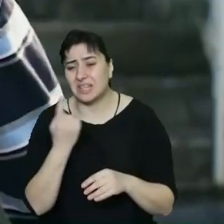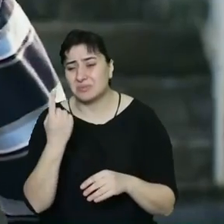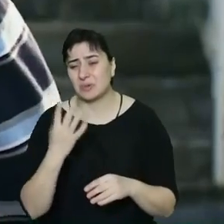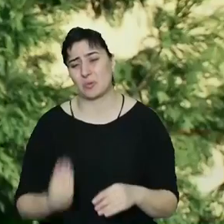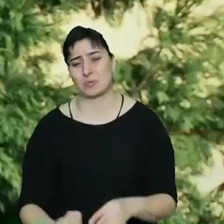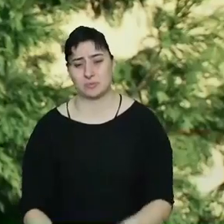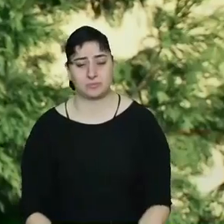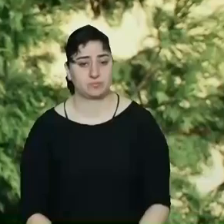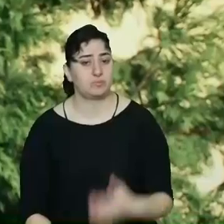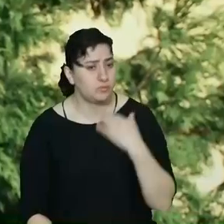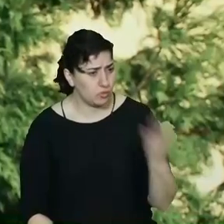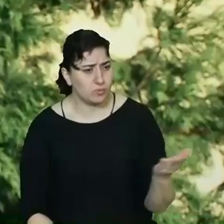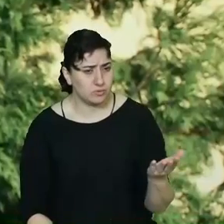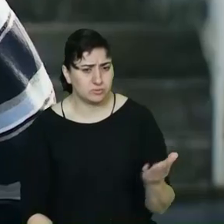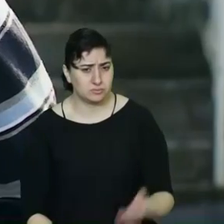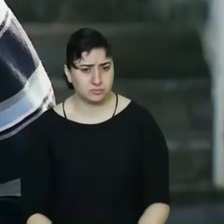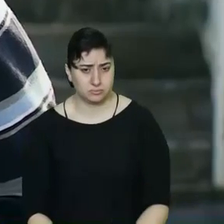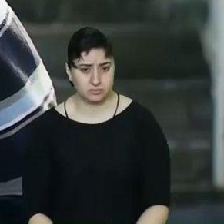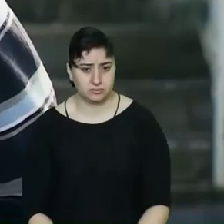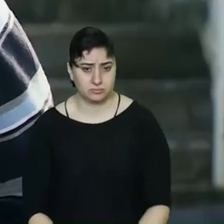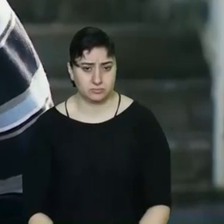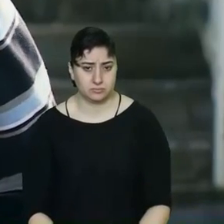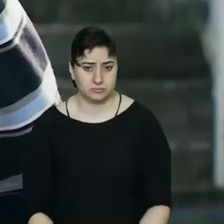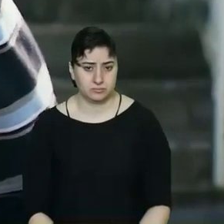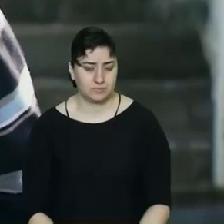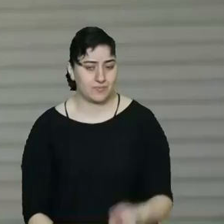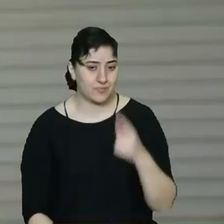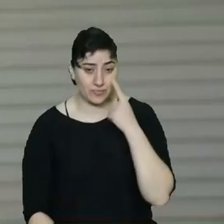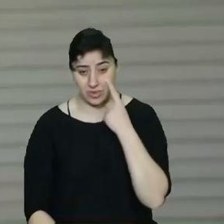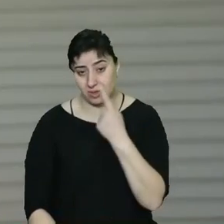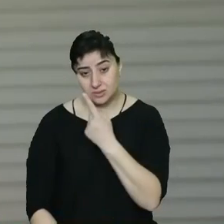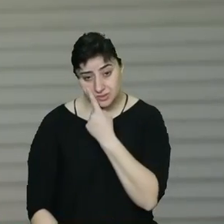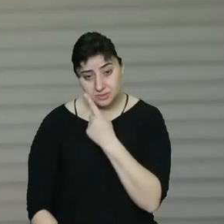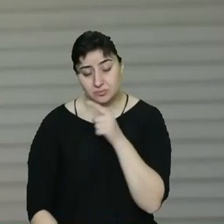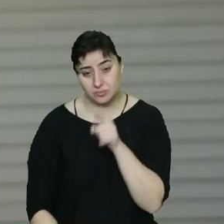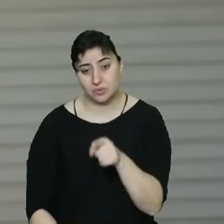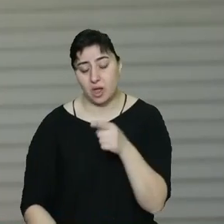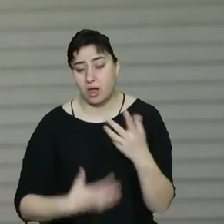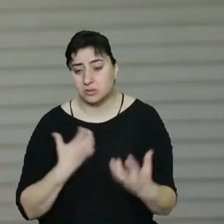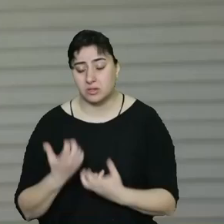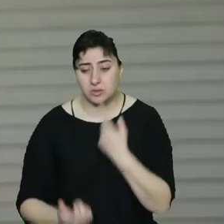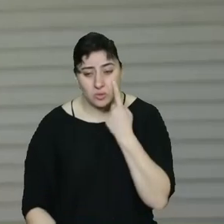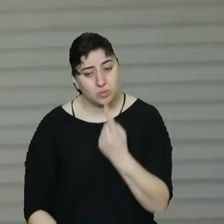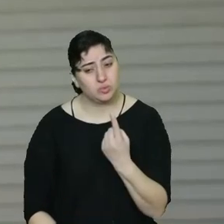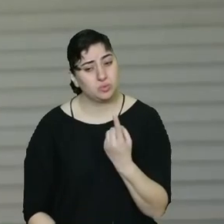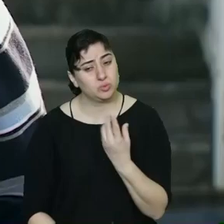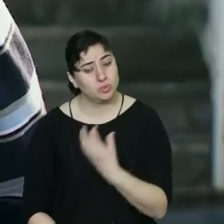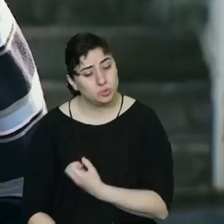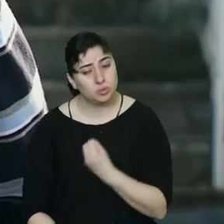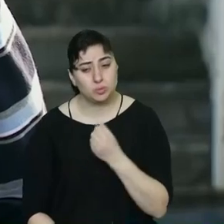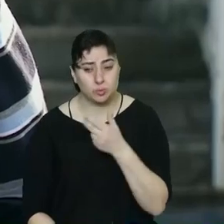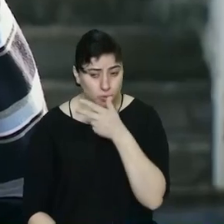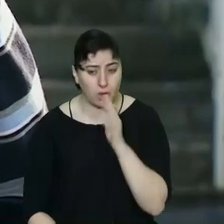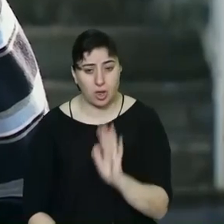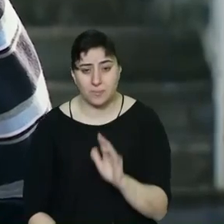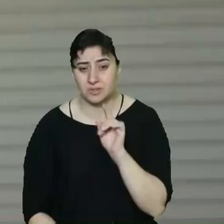papağanımız olsun ya. Ya abi olur mu öyle bir şey ya? Enişteciğim bu çırpınmanı balla kesiyorum ama ve lakin.